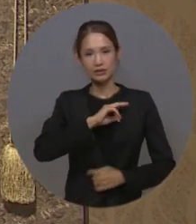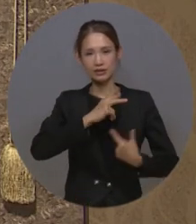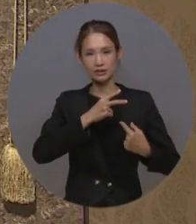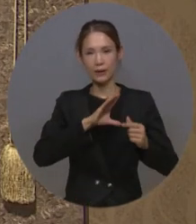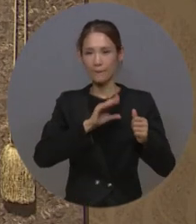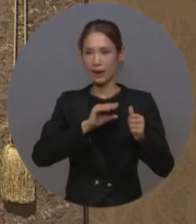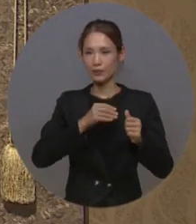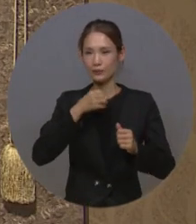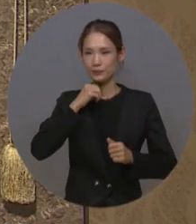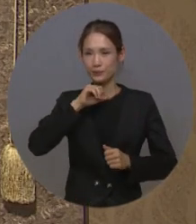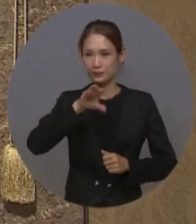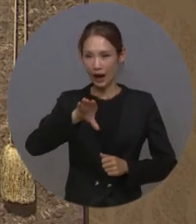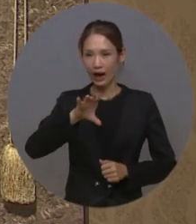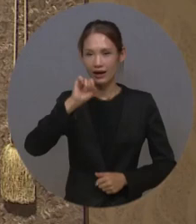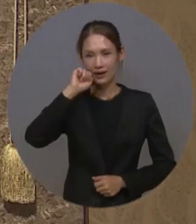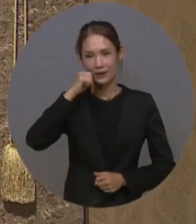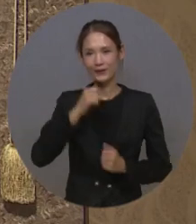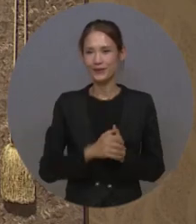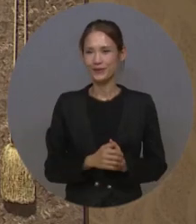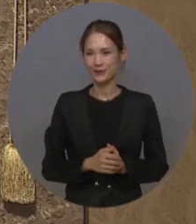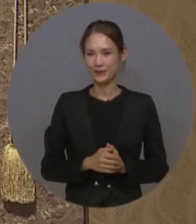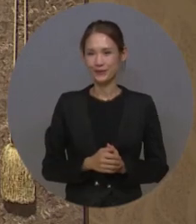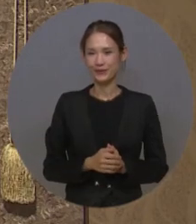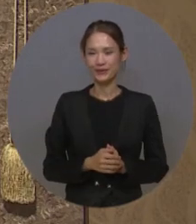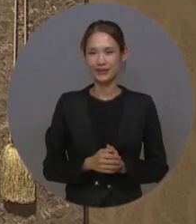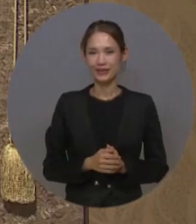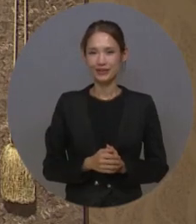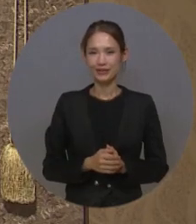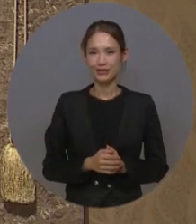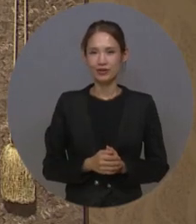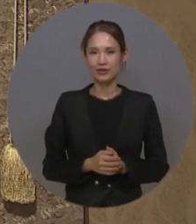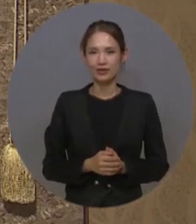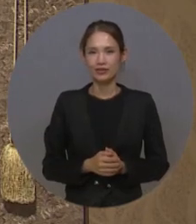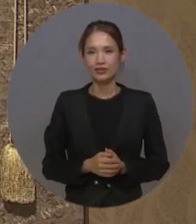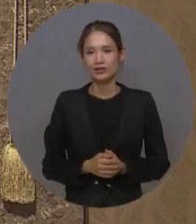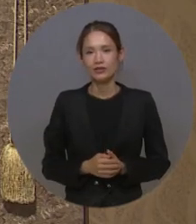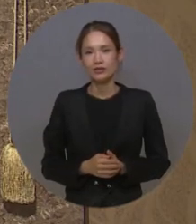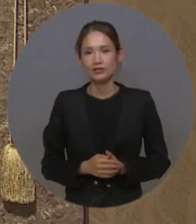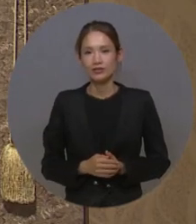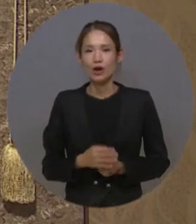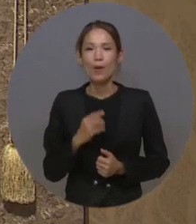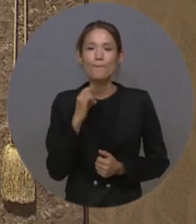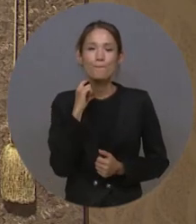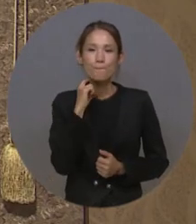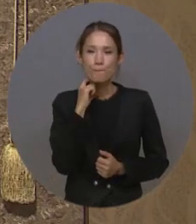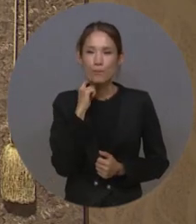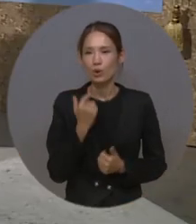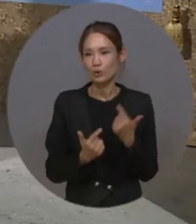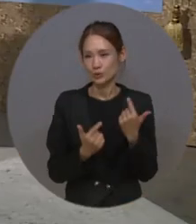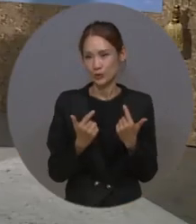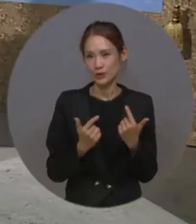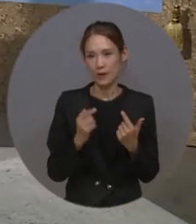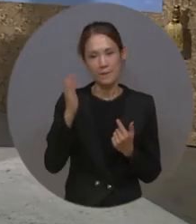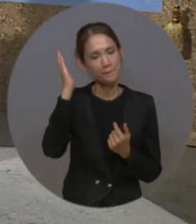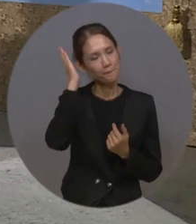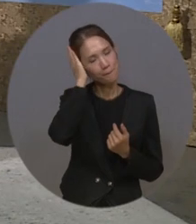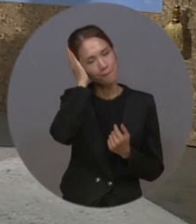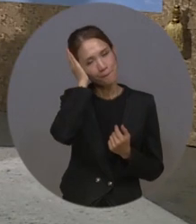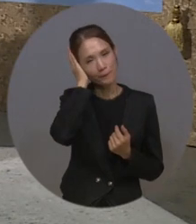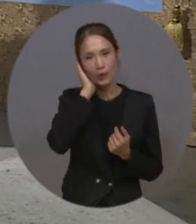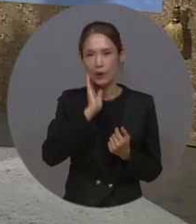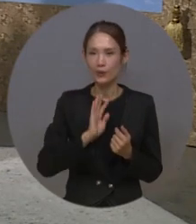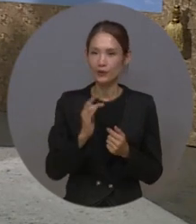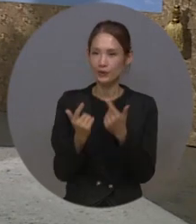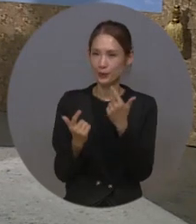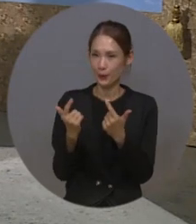안 되잖아요. 네. 네. 그래서 목을 조절할 수 있고 머리 높이를 조절할 수 있고 옆으로 누웠을